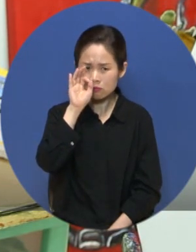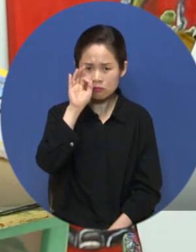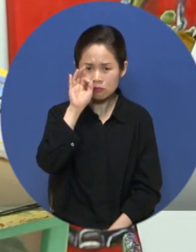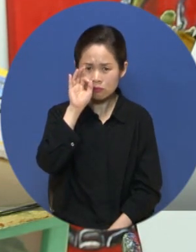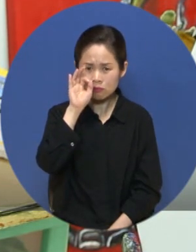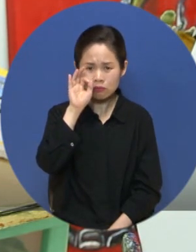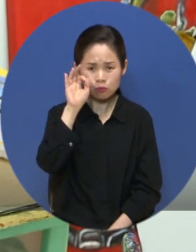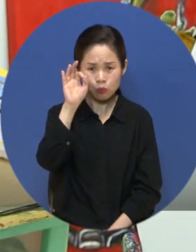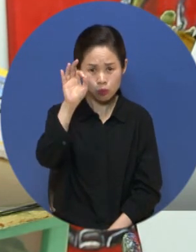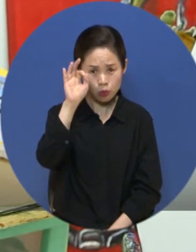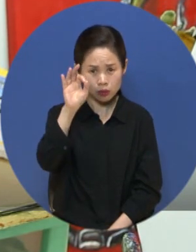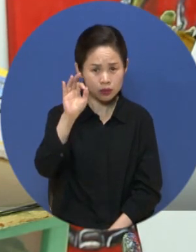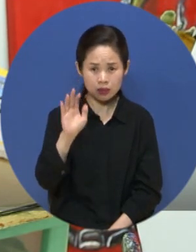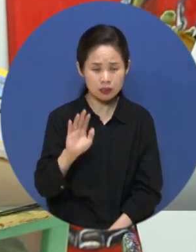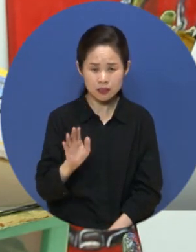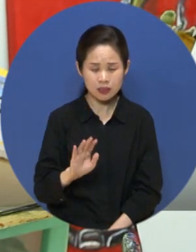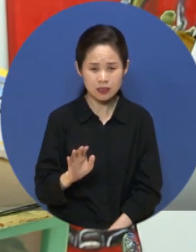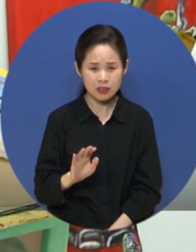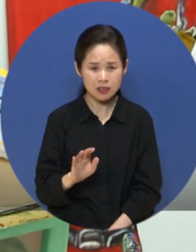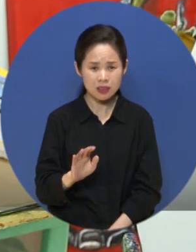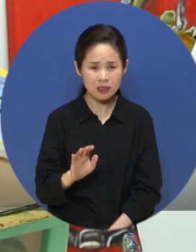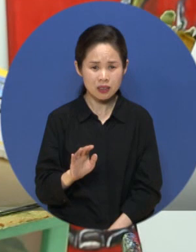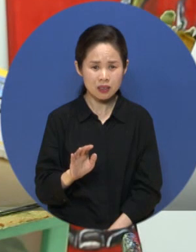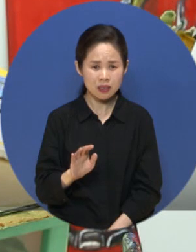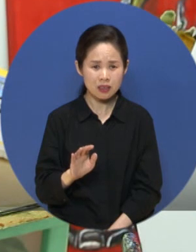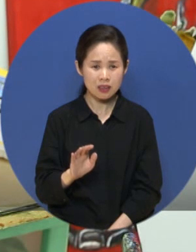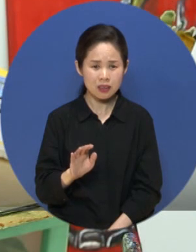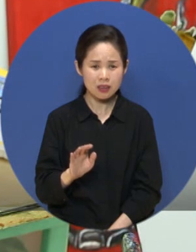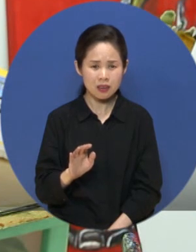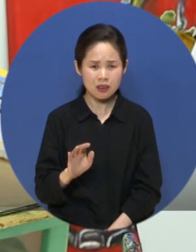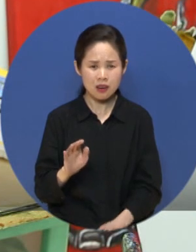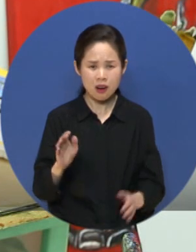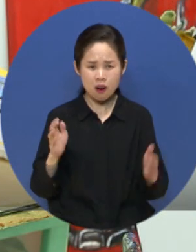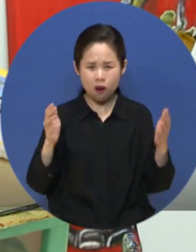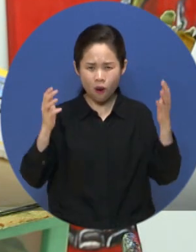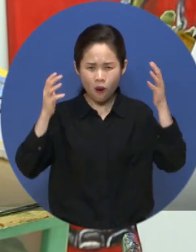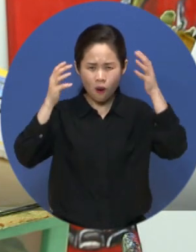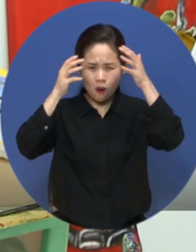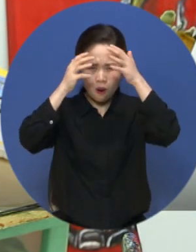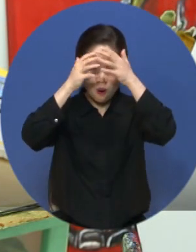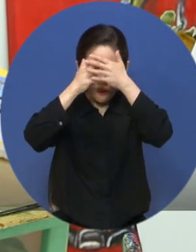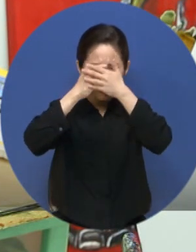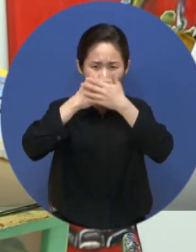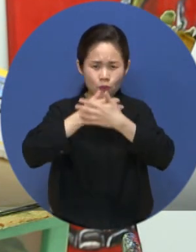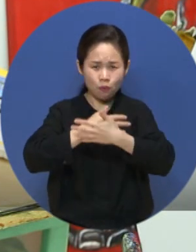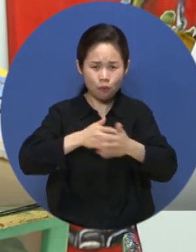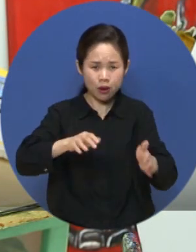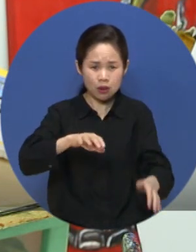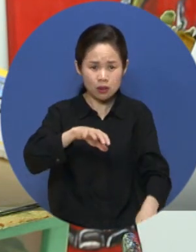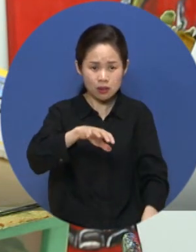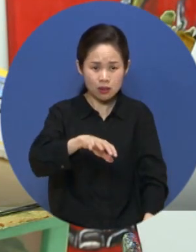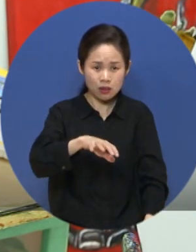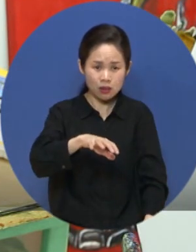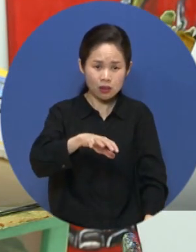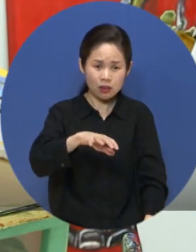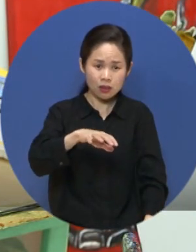보이지 않는 어둠 뿐인 공간을